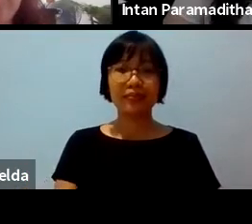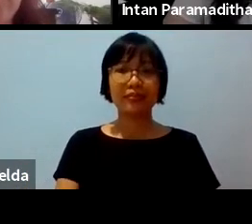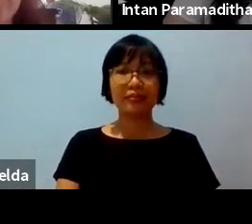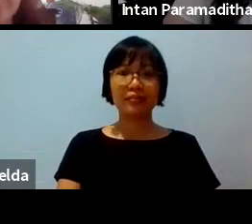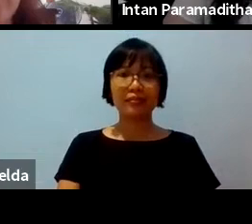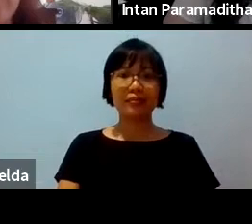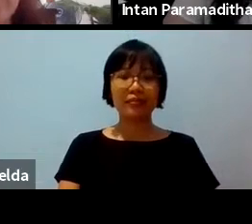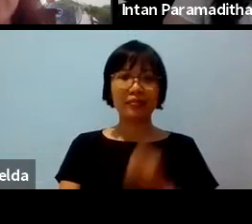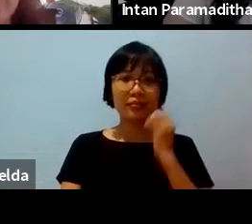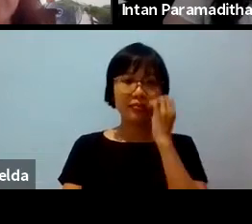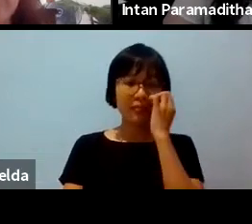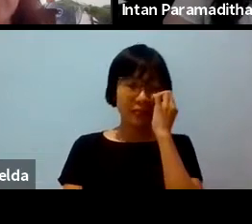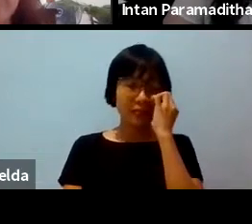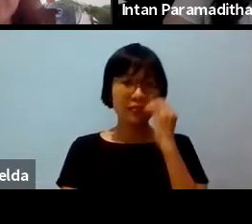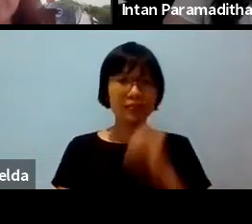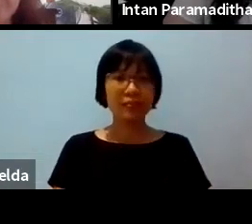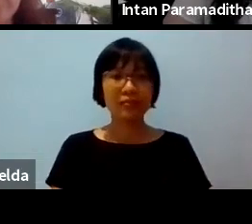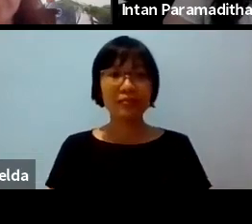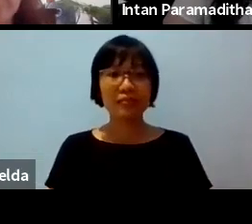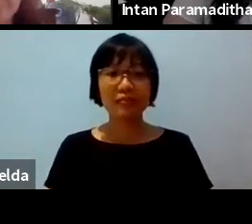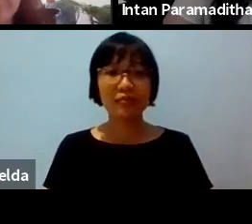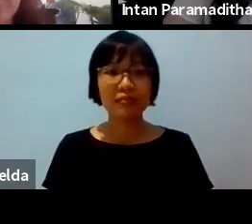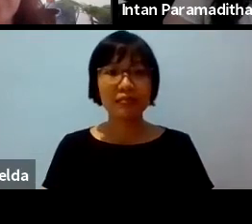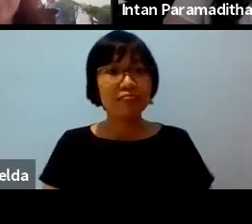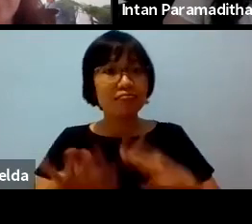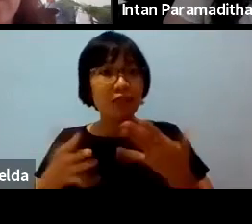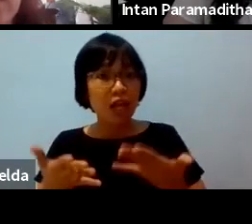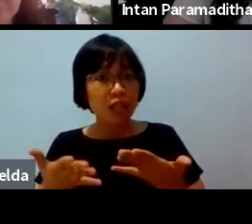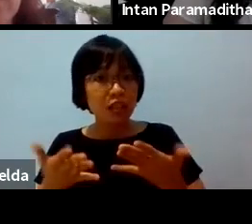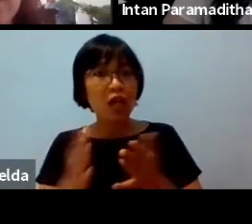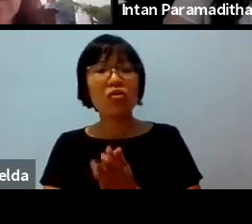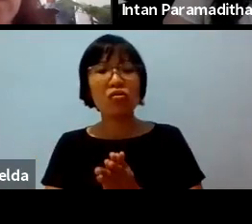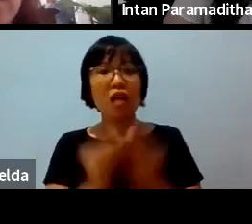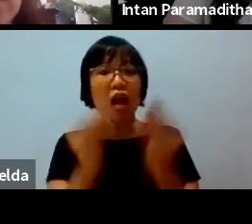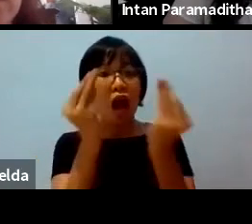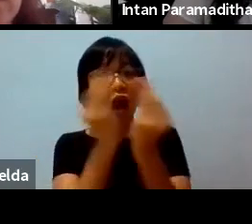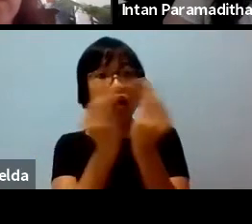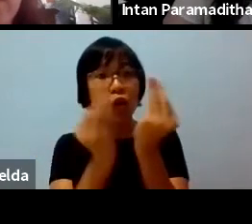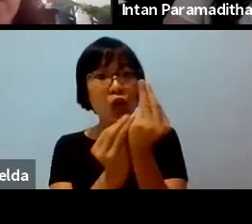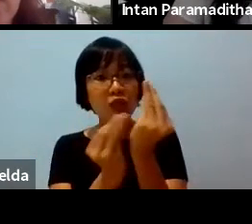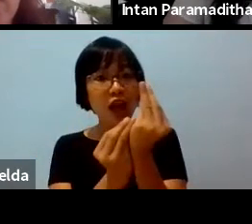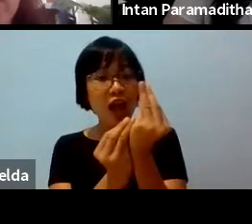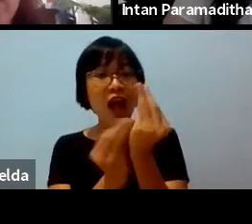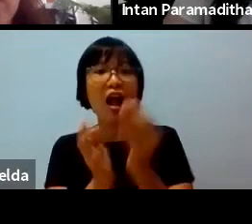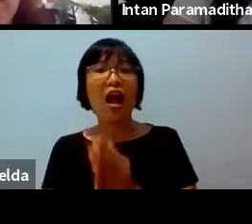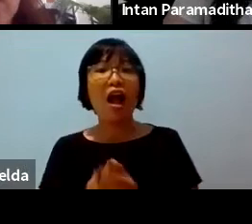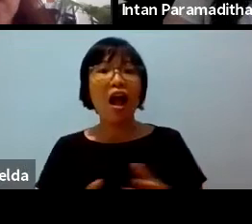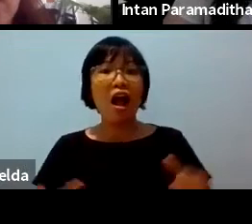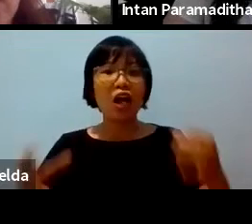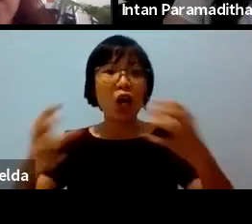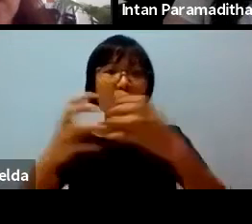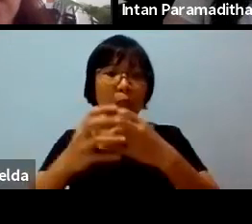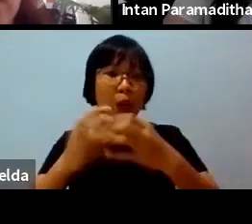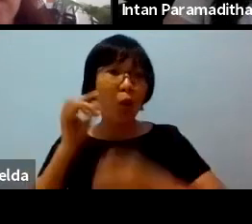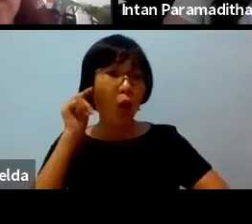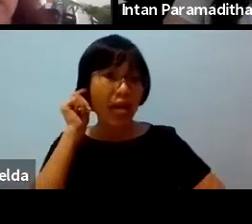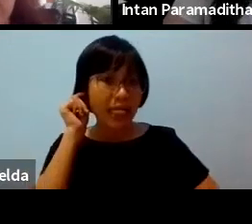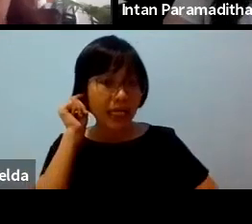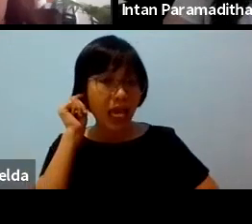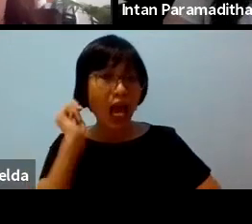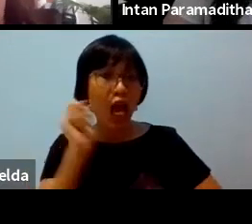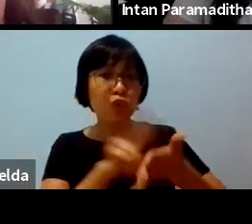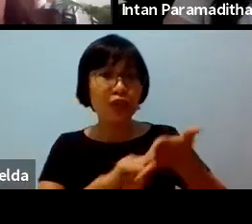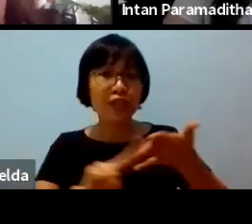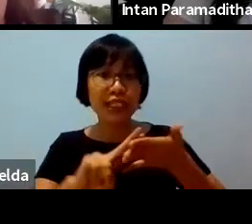kekerasan seksual, atau anggota dari Unipa, dari DPW Unipa ini menjadi korban kekerasan seksual, dan secara umum apa yang